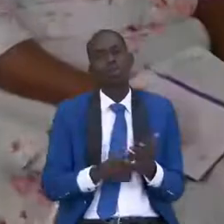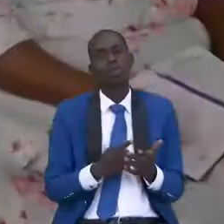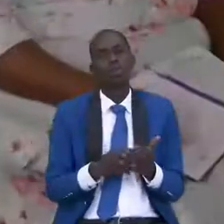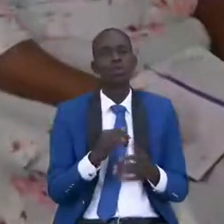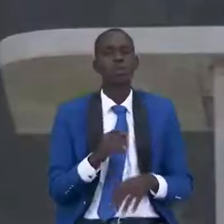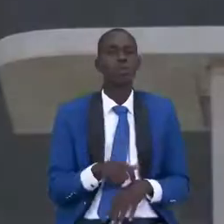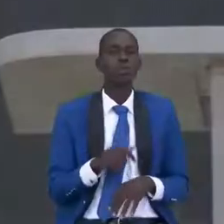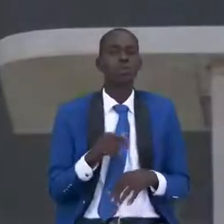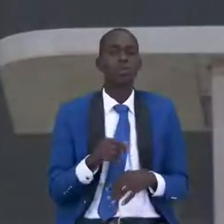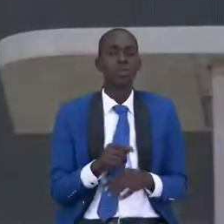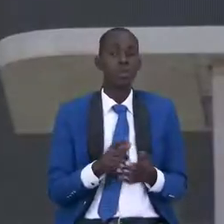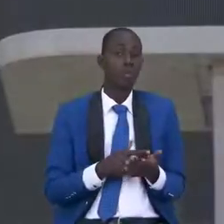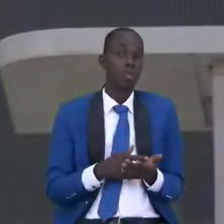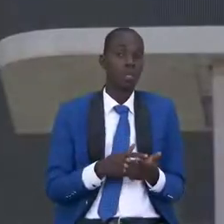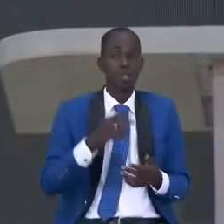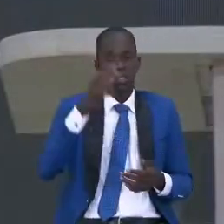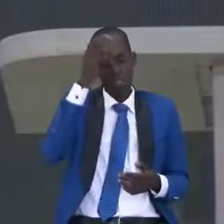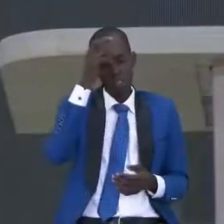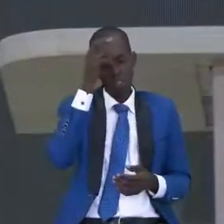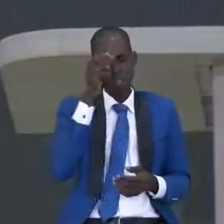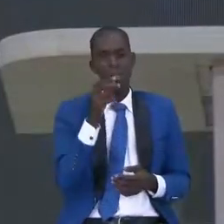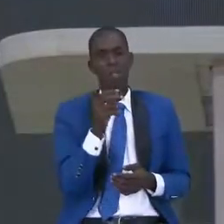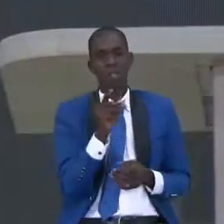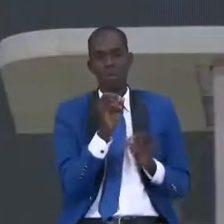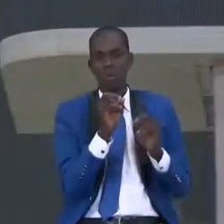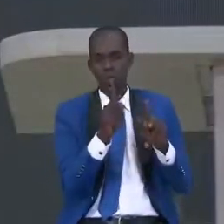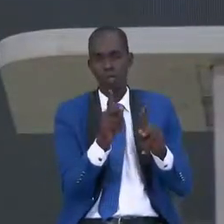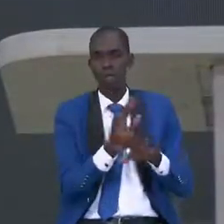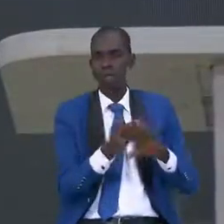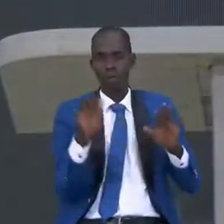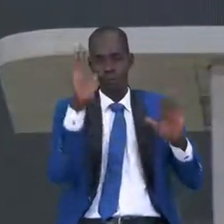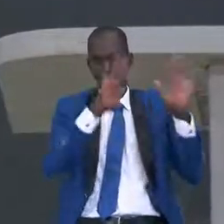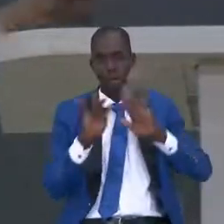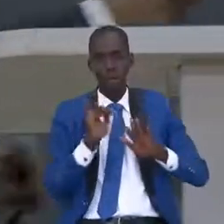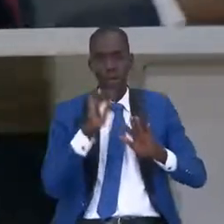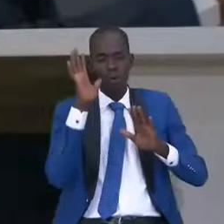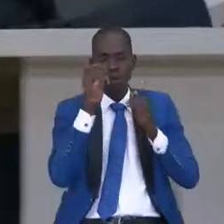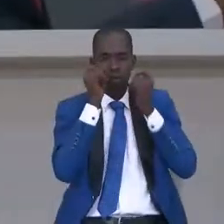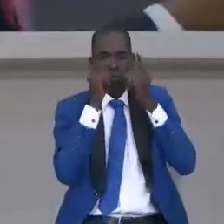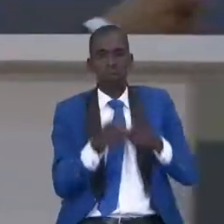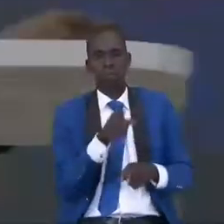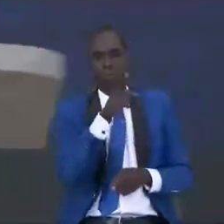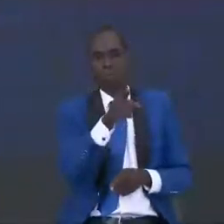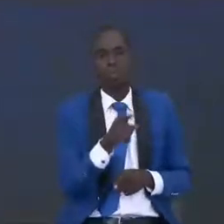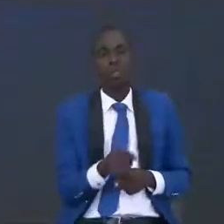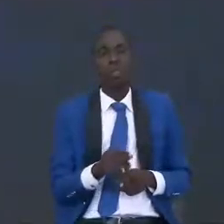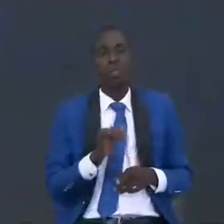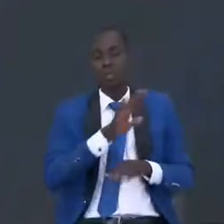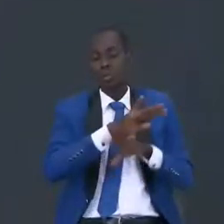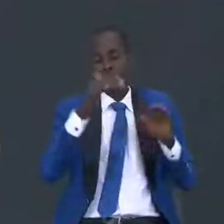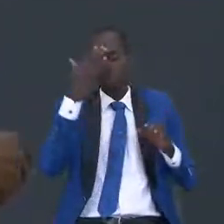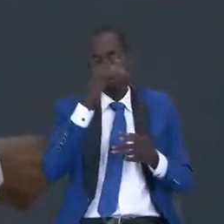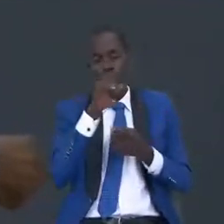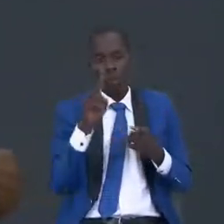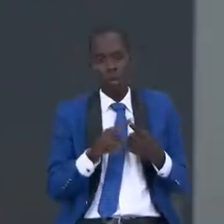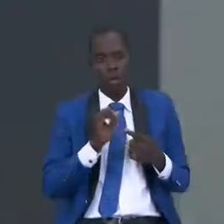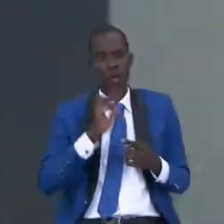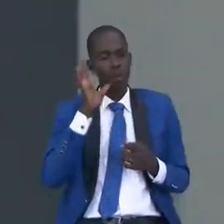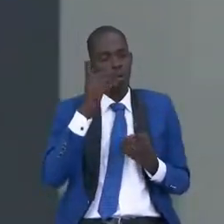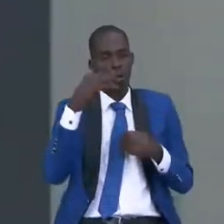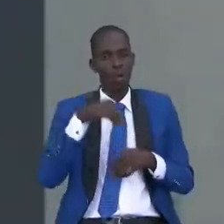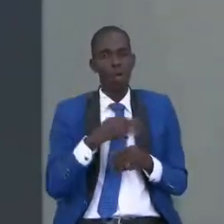Parfois, le diable dit, je vais le surprendre. Il ne saura pas quand il va venir. Et il vient